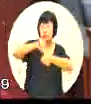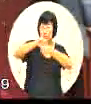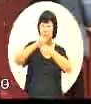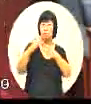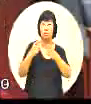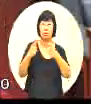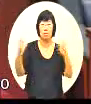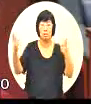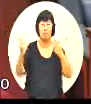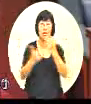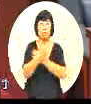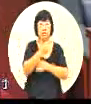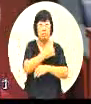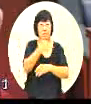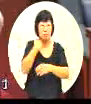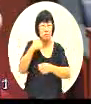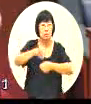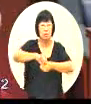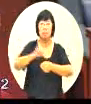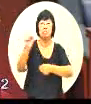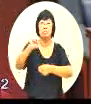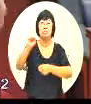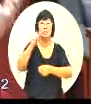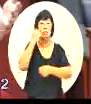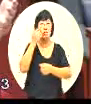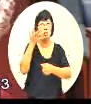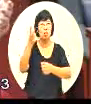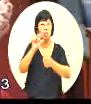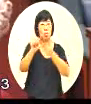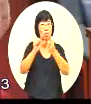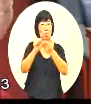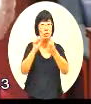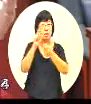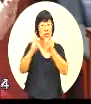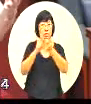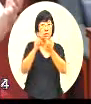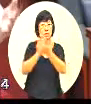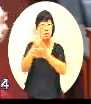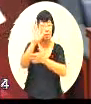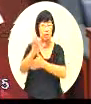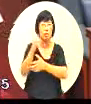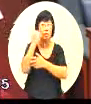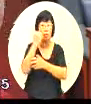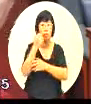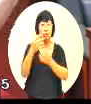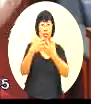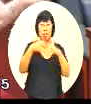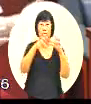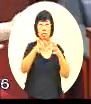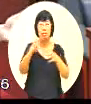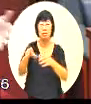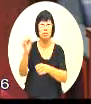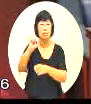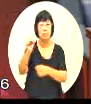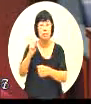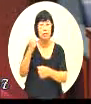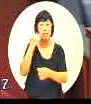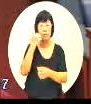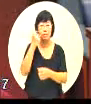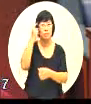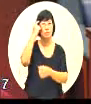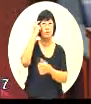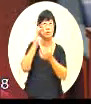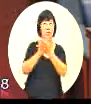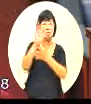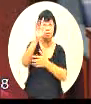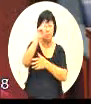能，那你未来还能做几年？那五年十年后他的设备都不行了，而且如果我没有看不到未来，你想他会再继